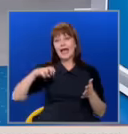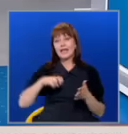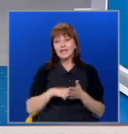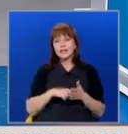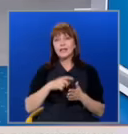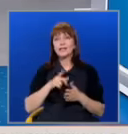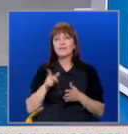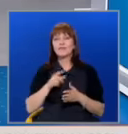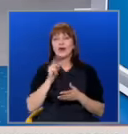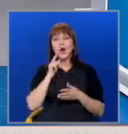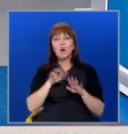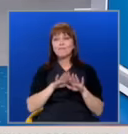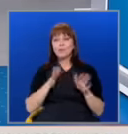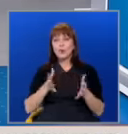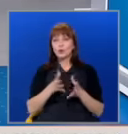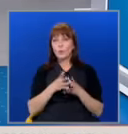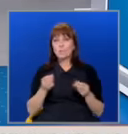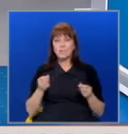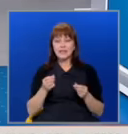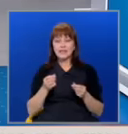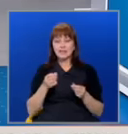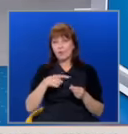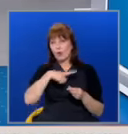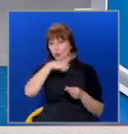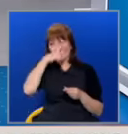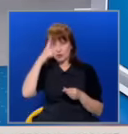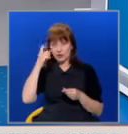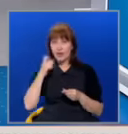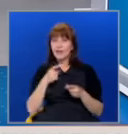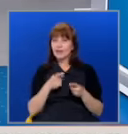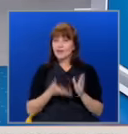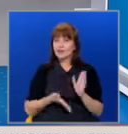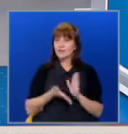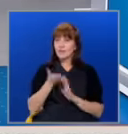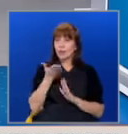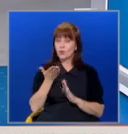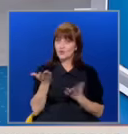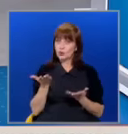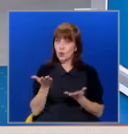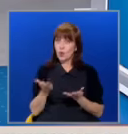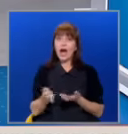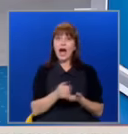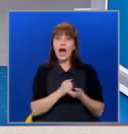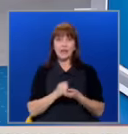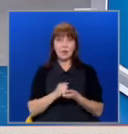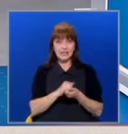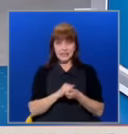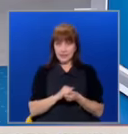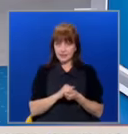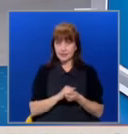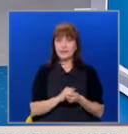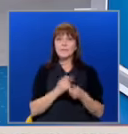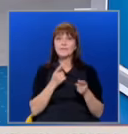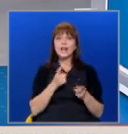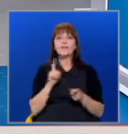които получават благодарение на така наречената френска безработица, са доста високи. Организациите на Асоциацията на